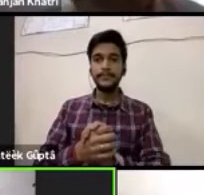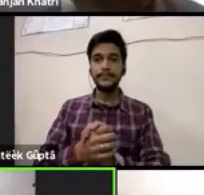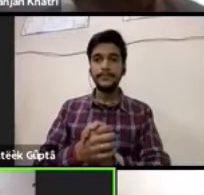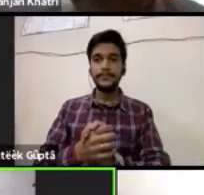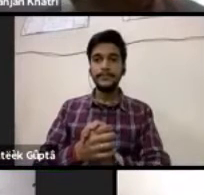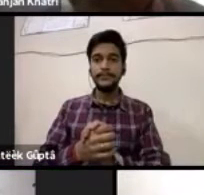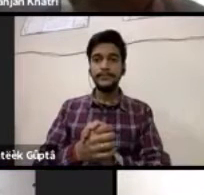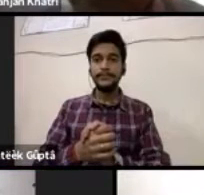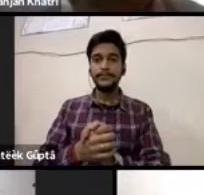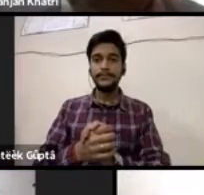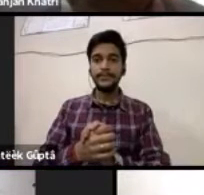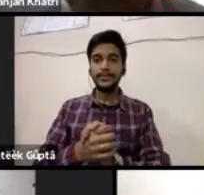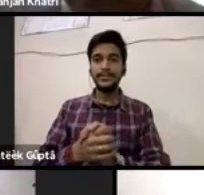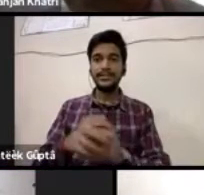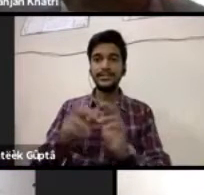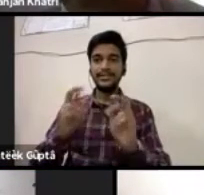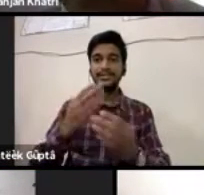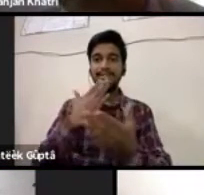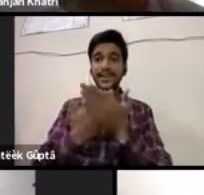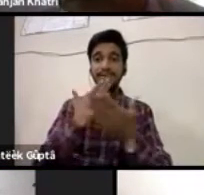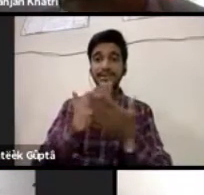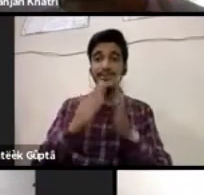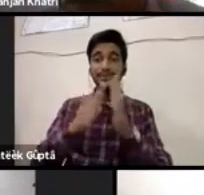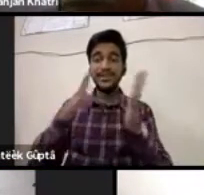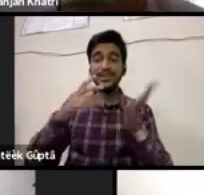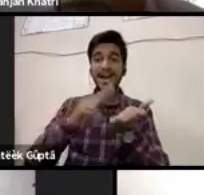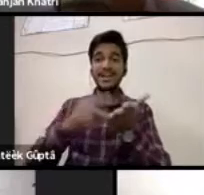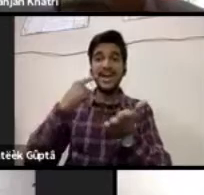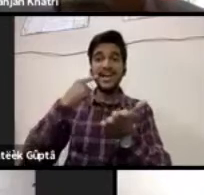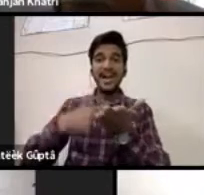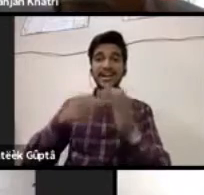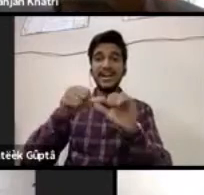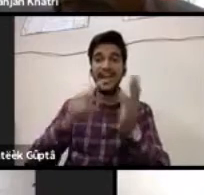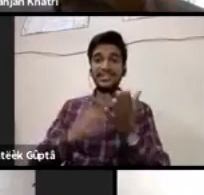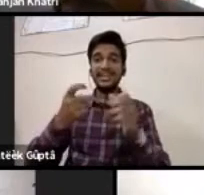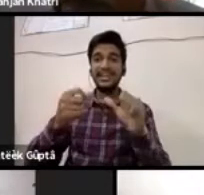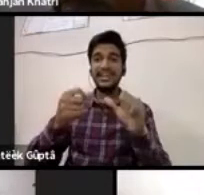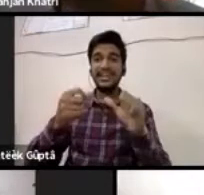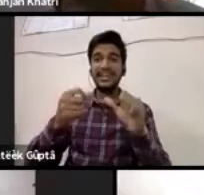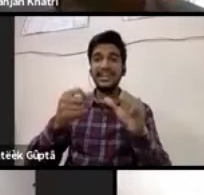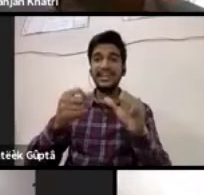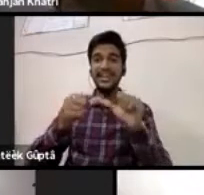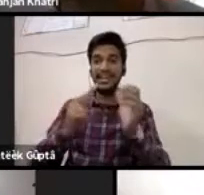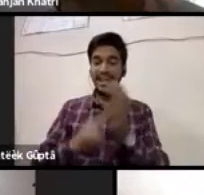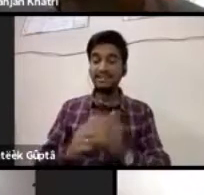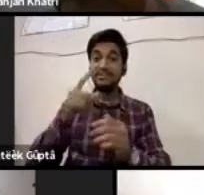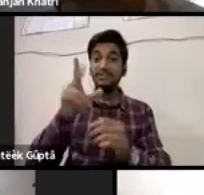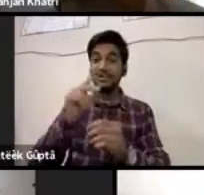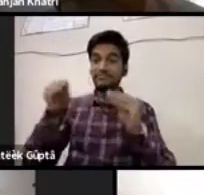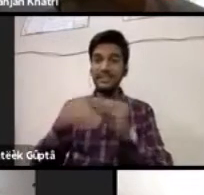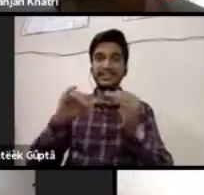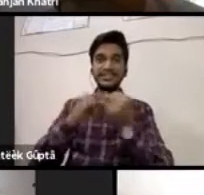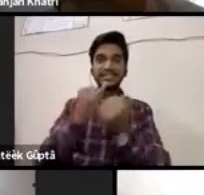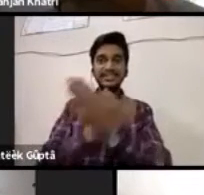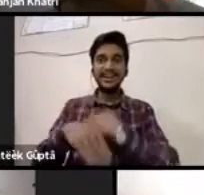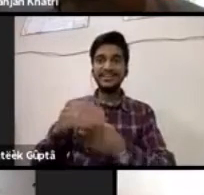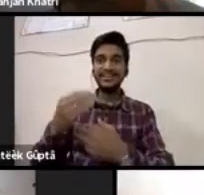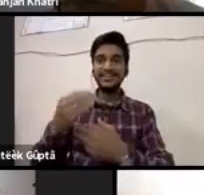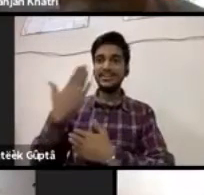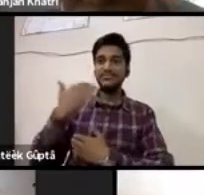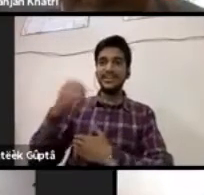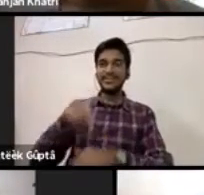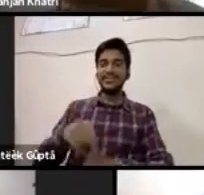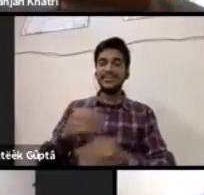please? Thank you, Niranjan ji. Thank you, Sarthak, for giving me this opportunity to come and talk to our fellow friends